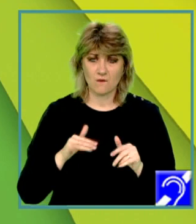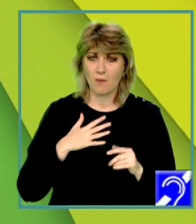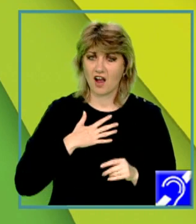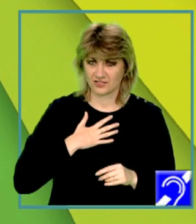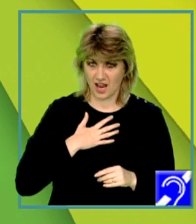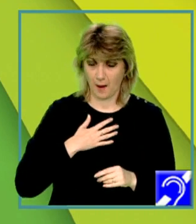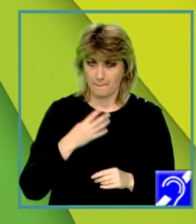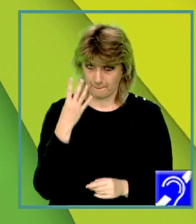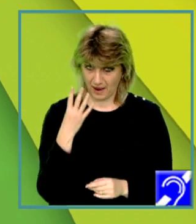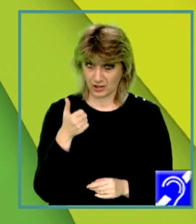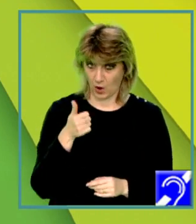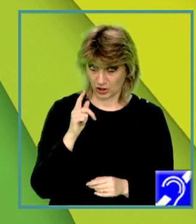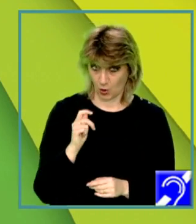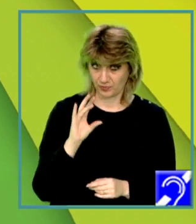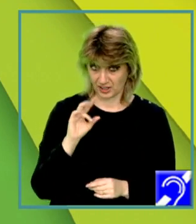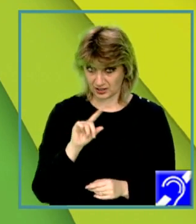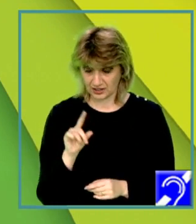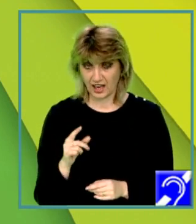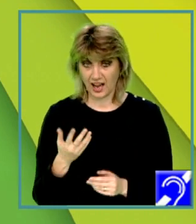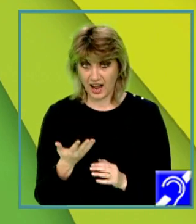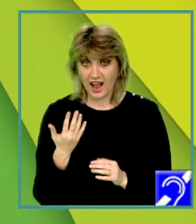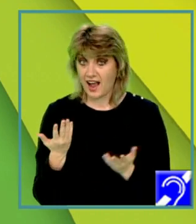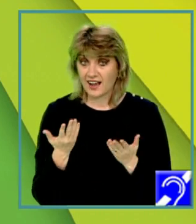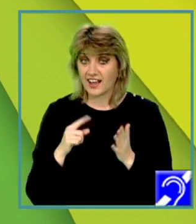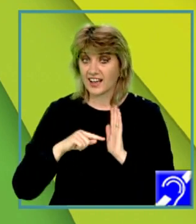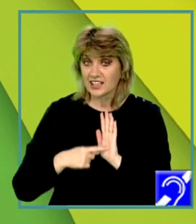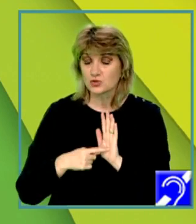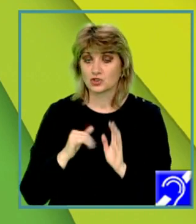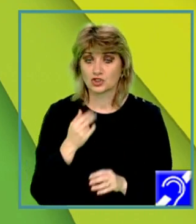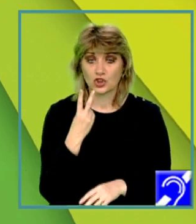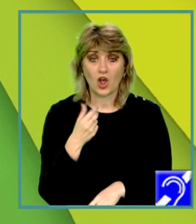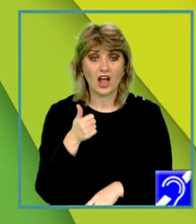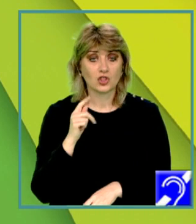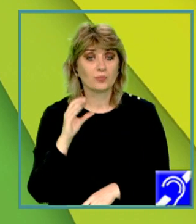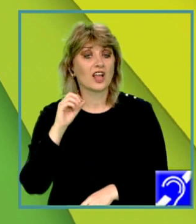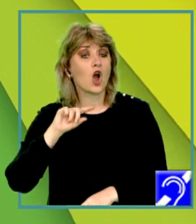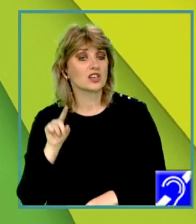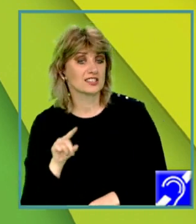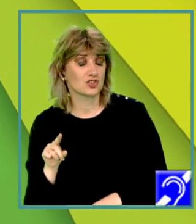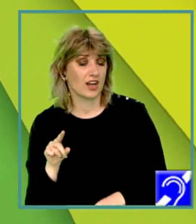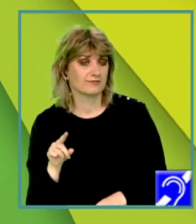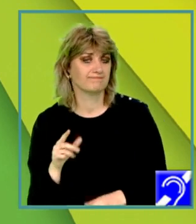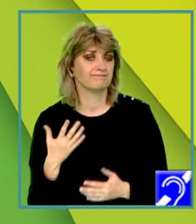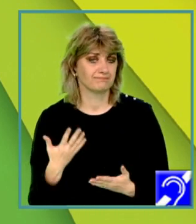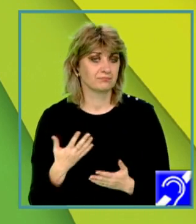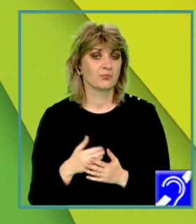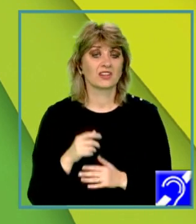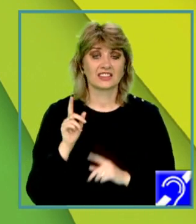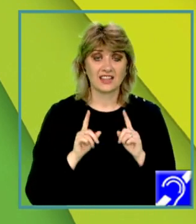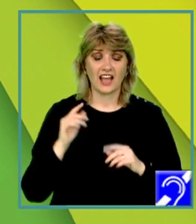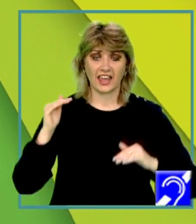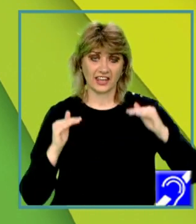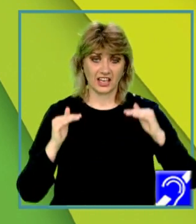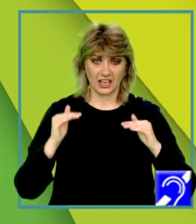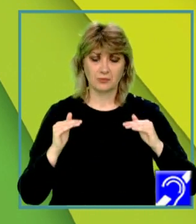patru atomi de hidrogen care rezultă și doi atomi de oxigen de data aceasta dacă echilibrul